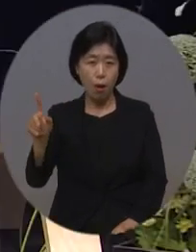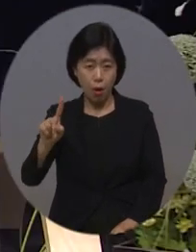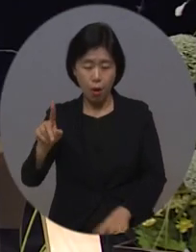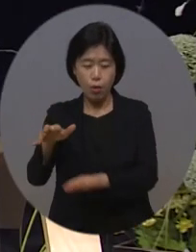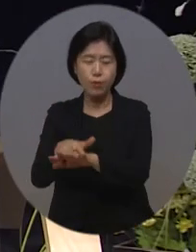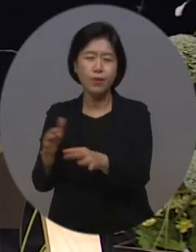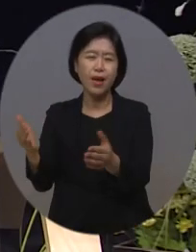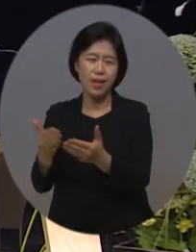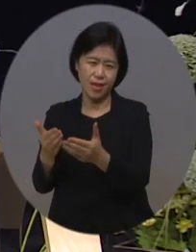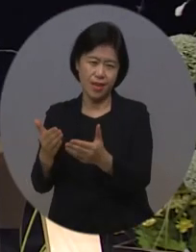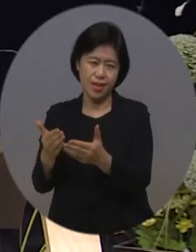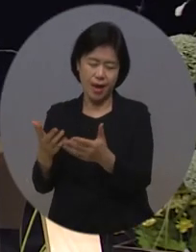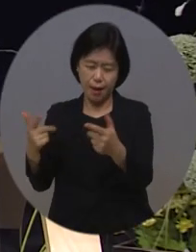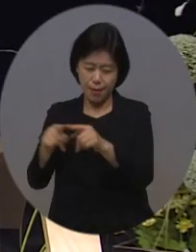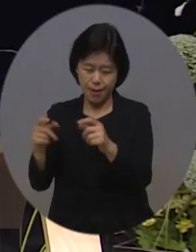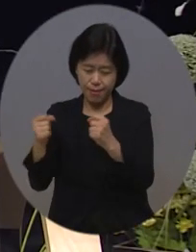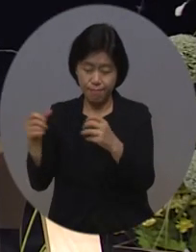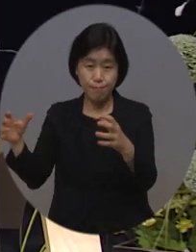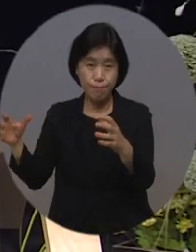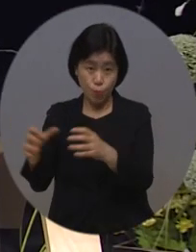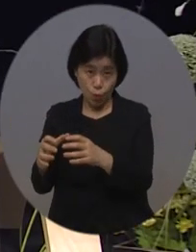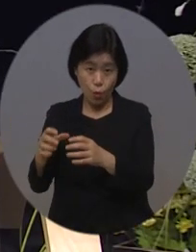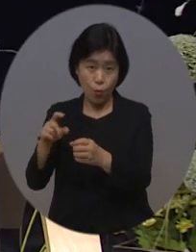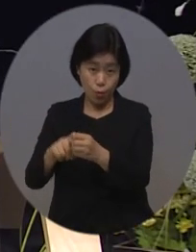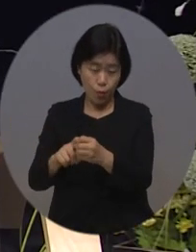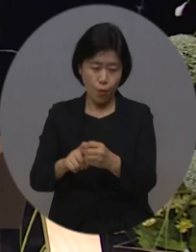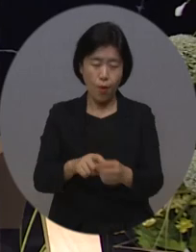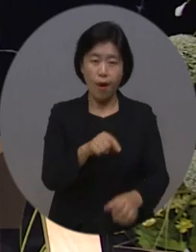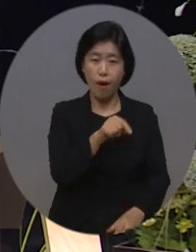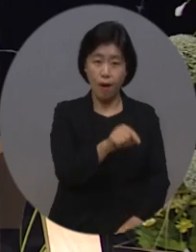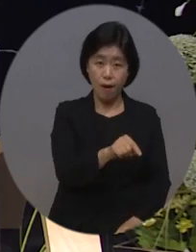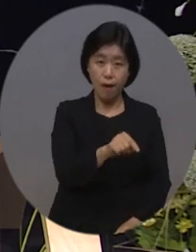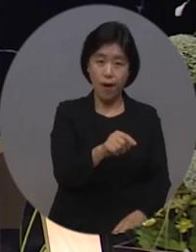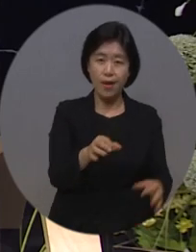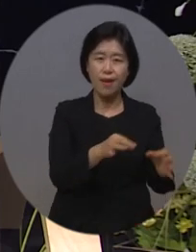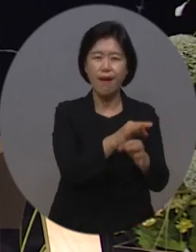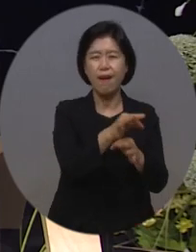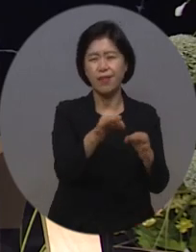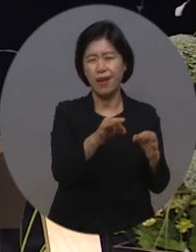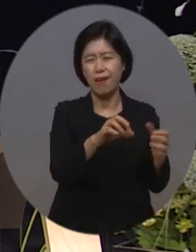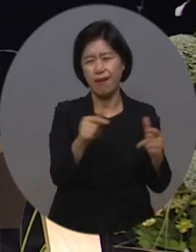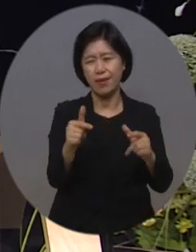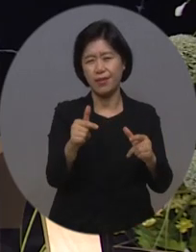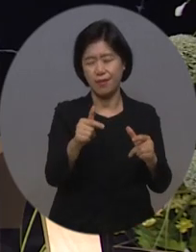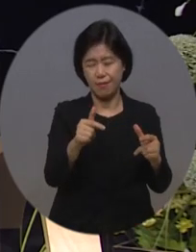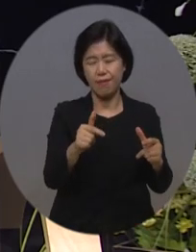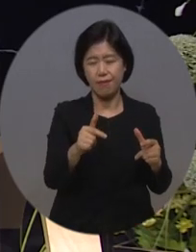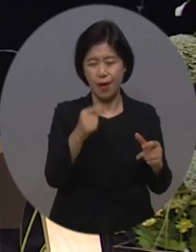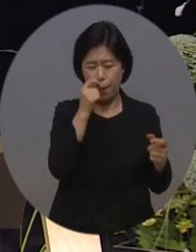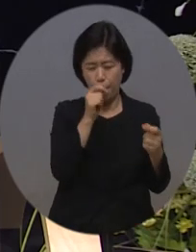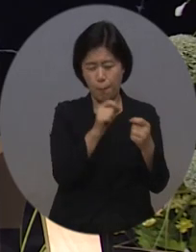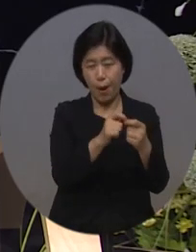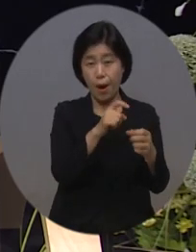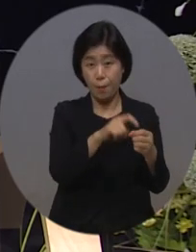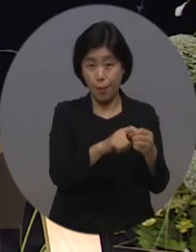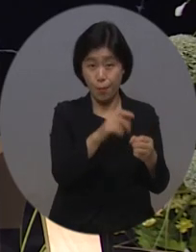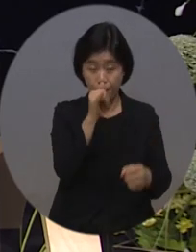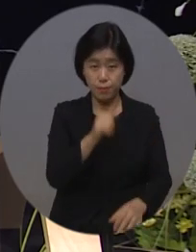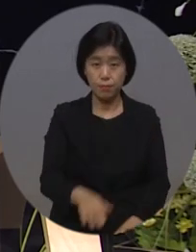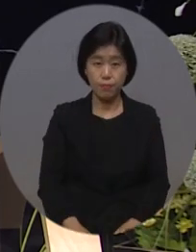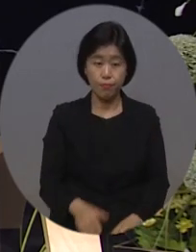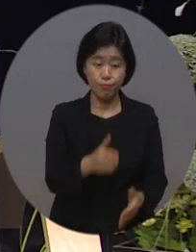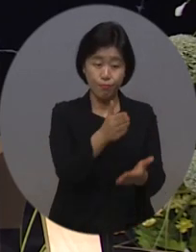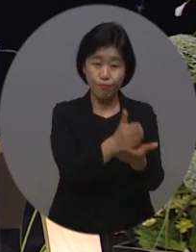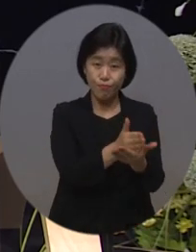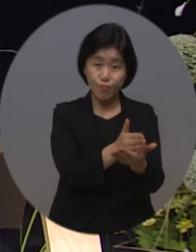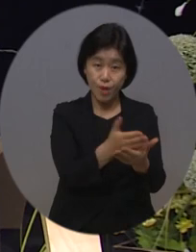조직이며 개는 경제적인 필요나 친목동물을 위한 협동조직으로 낙찰개,